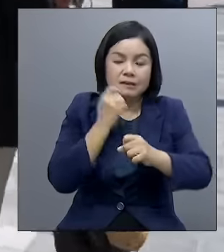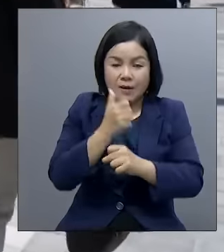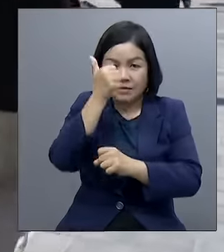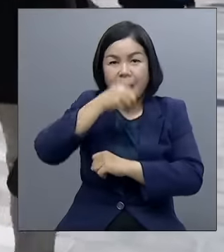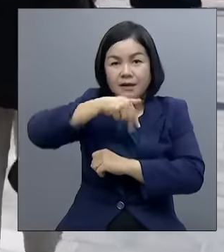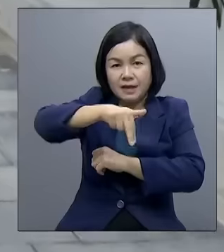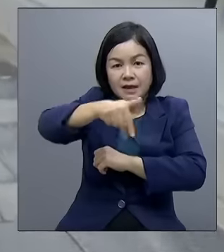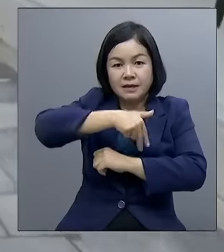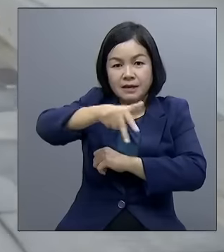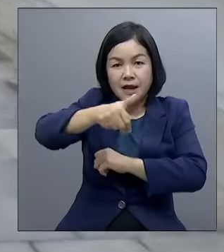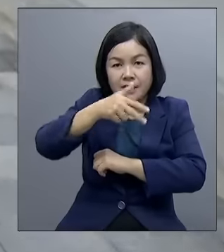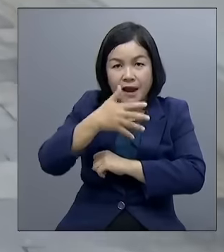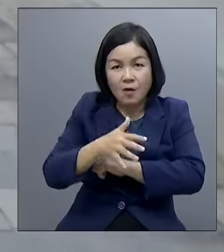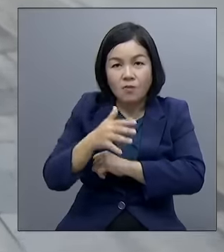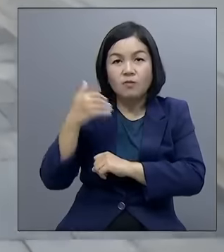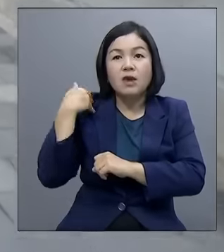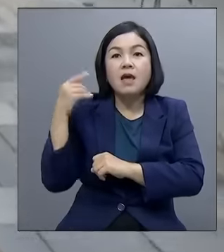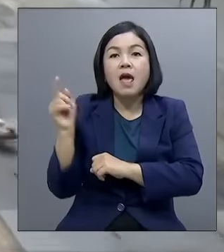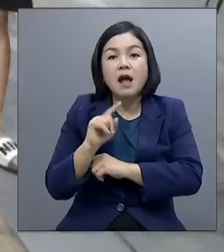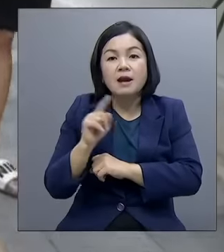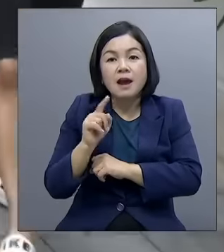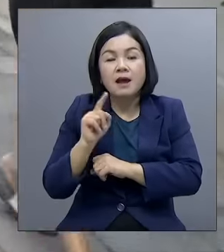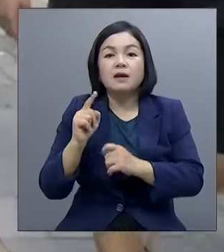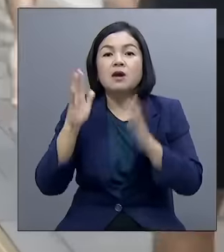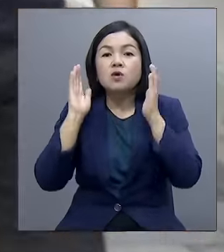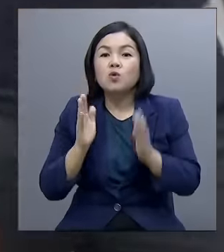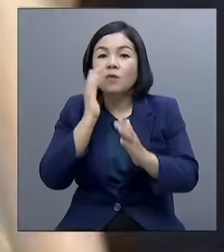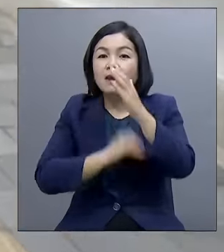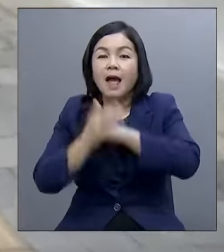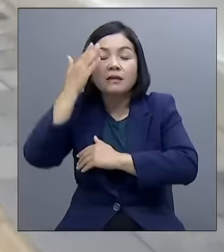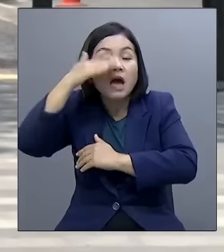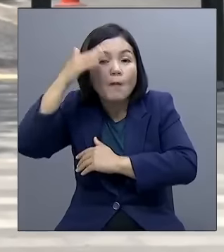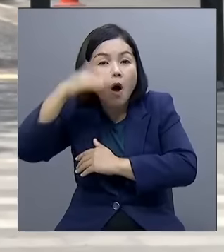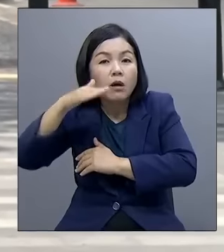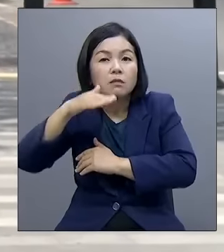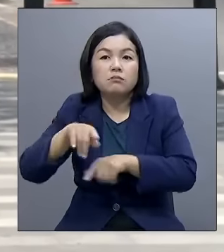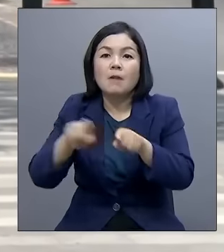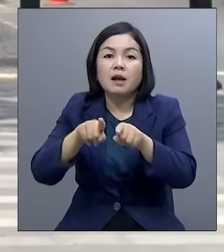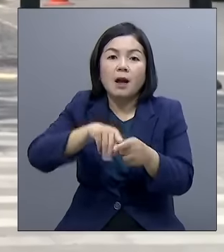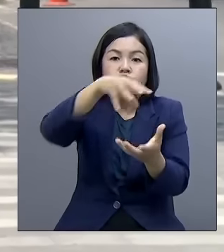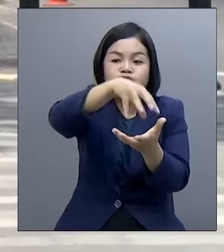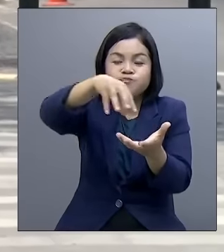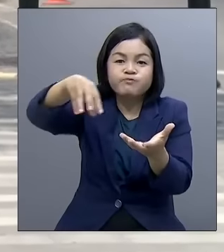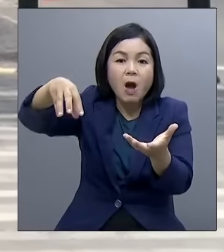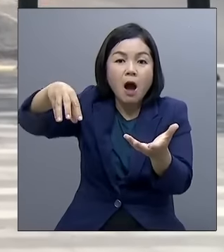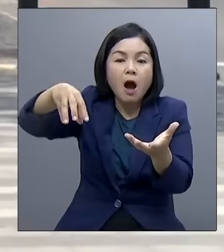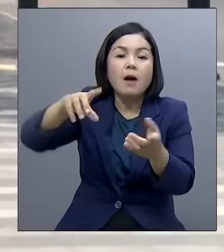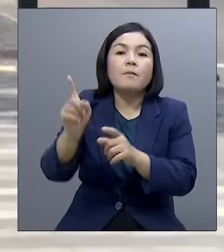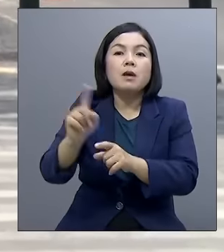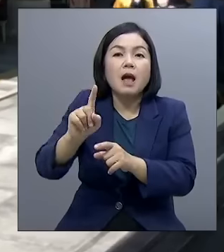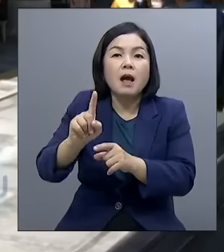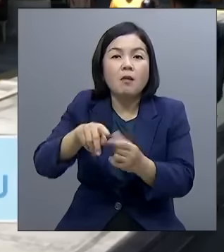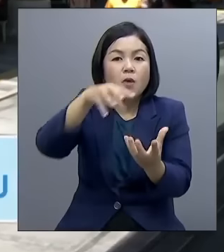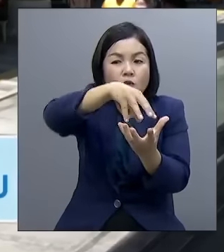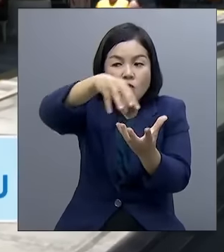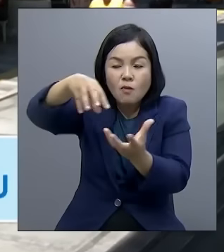ยนอกจากนั้นเองค่ะพื้นที่สำหรับผู้พิการทางสายตาอย่างเบลบ็อกก่อนหน้านี้เนี่ยอาจจะมีช่องโหว่ช่องว่าง